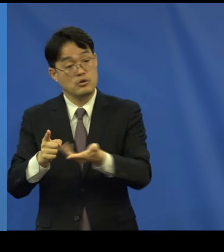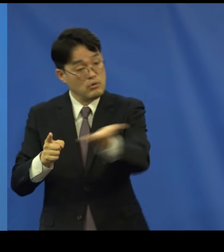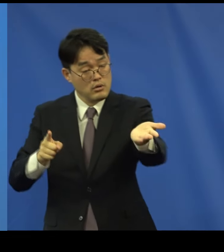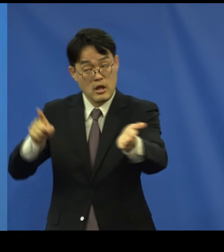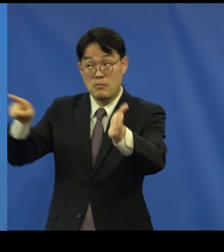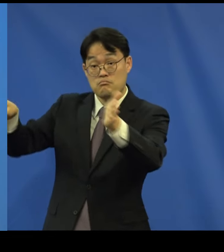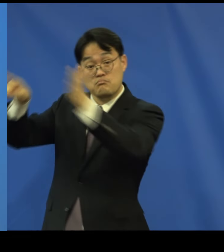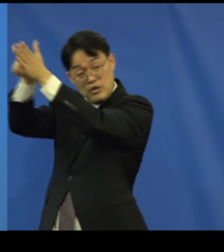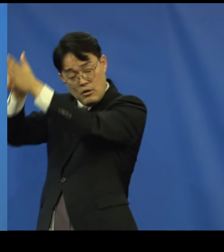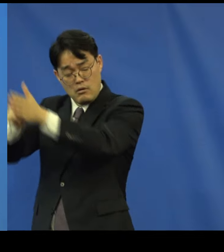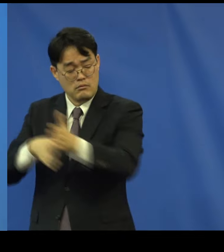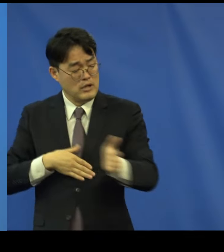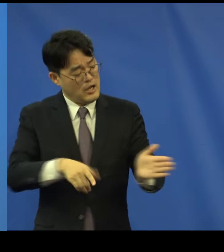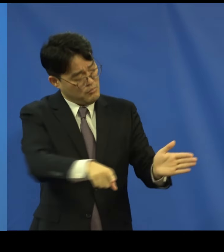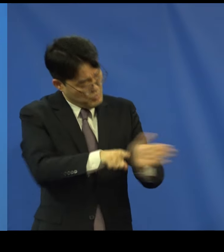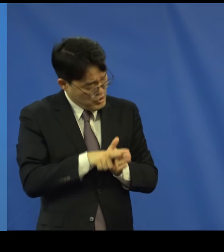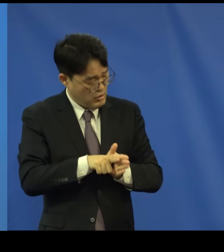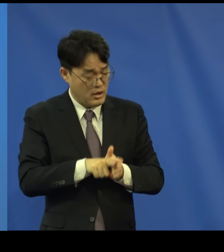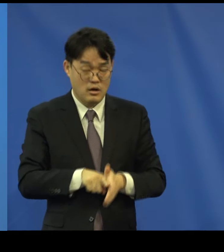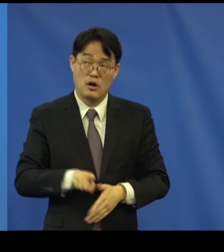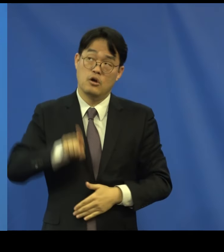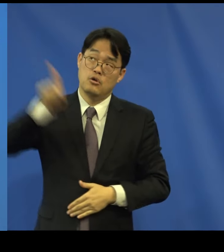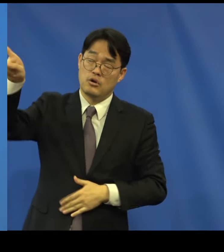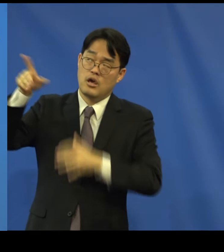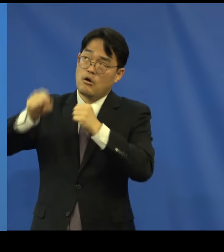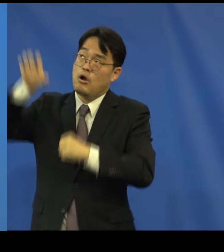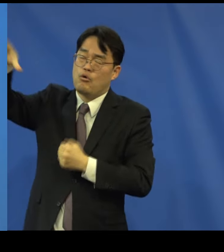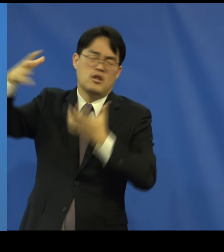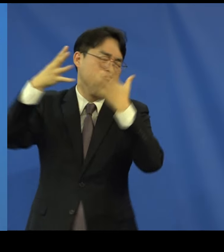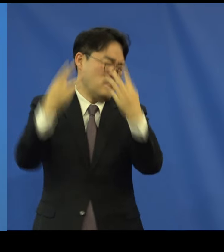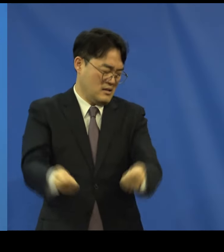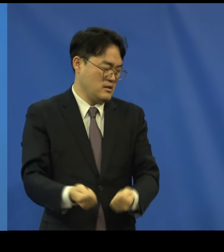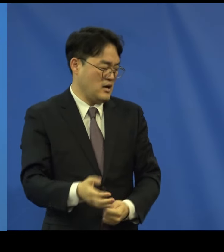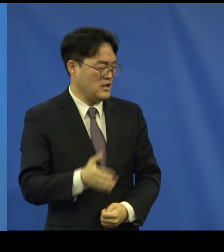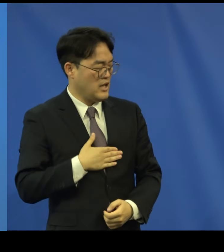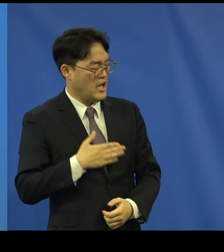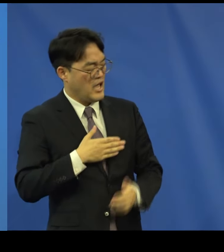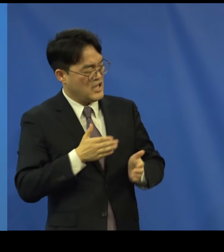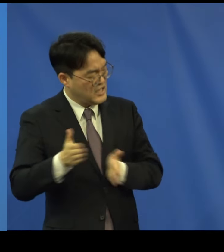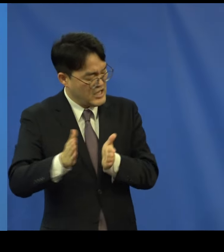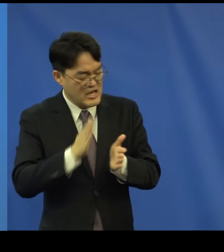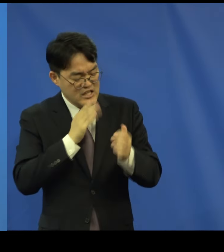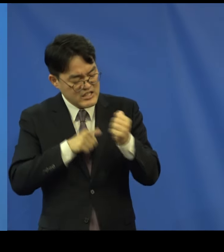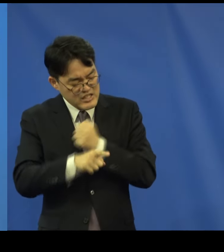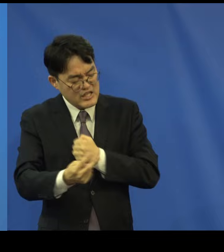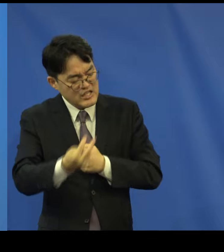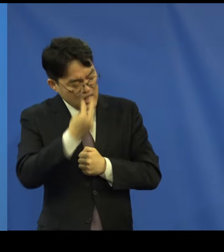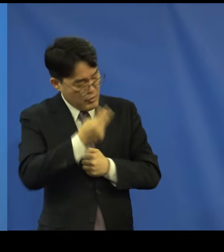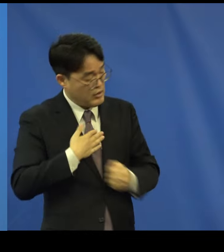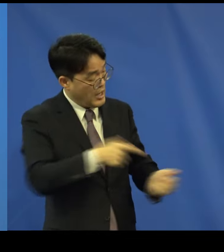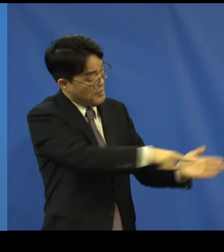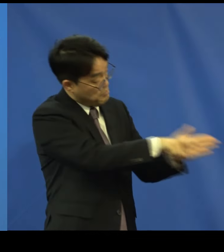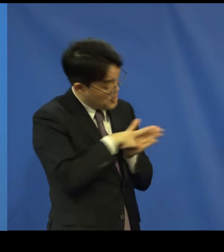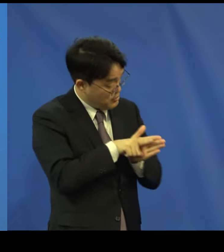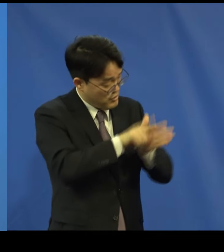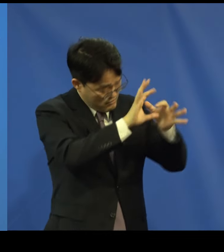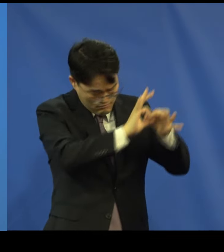아버지 집에 거할 곳이 많도다. 내가 곧 길이요 진리요 생명이니 나로 말미암지 않고는 아버지께로 올 자가